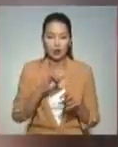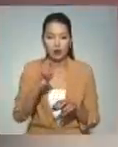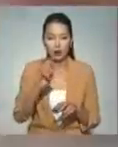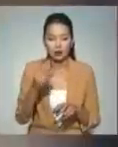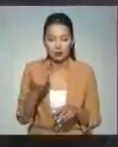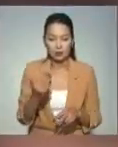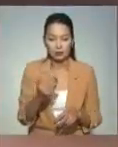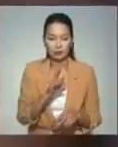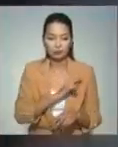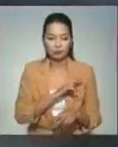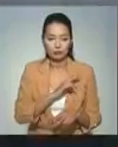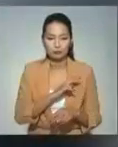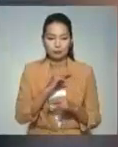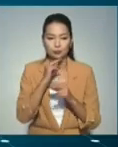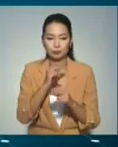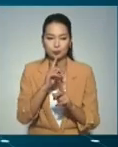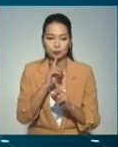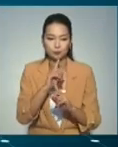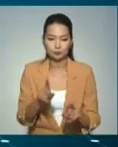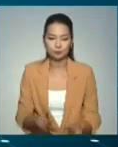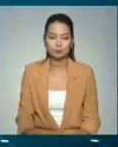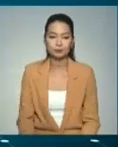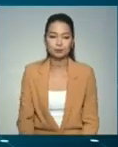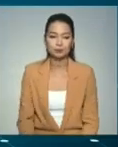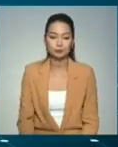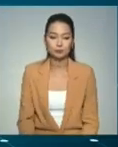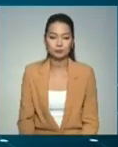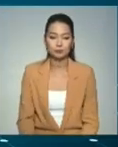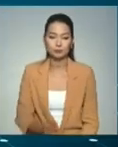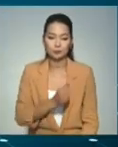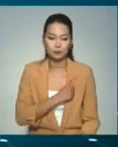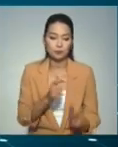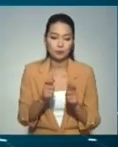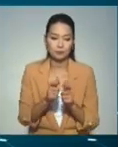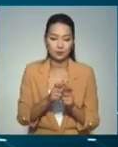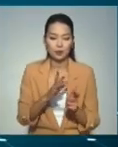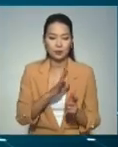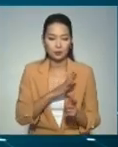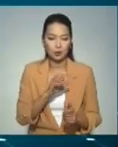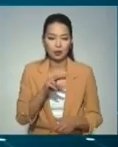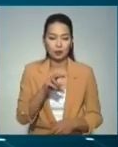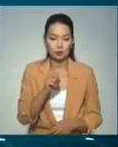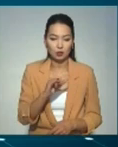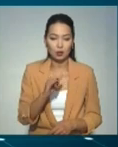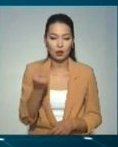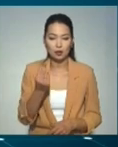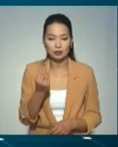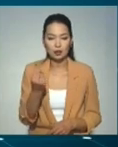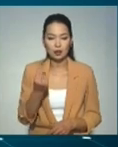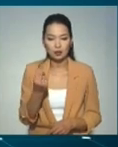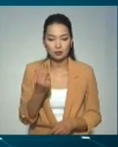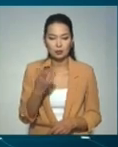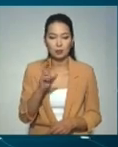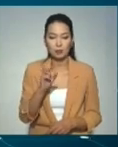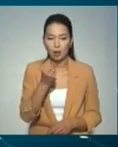компанияның қызметіне жүгінбейтінін жеткізді. Екі рейске билетіміз болған. Бірі Ақтау Астана, екіншісі Астана Баку. Екеуі